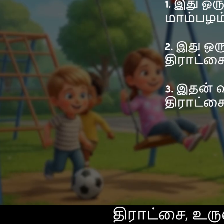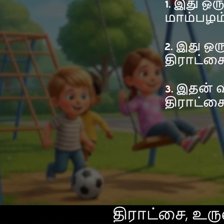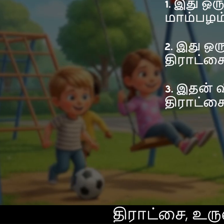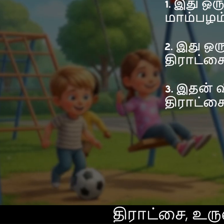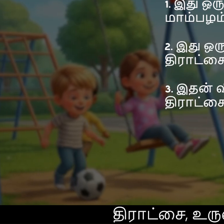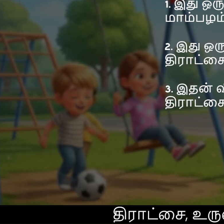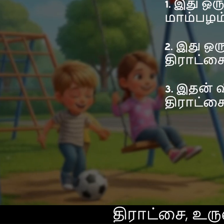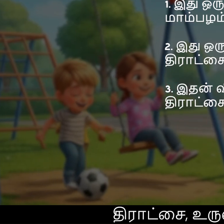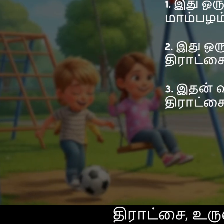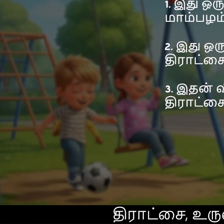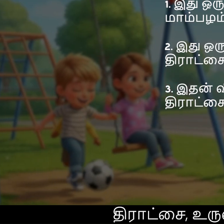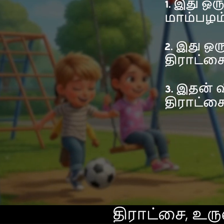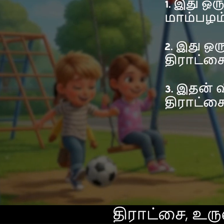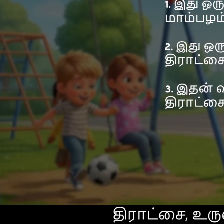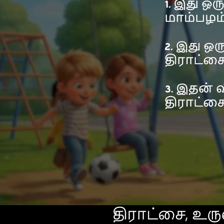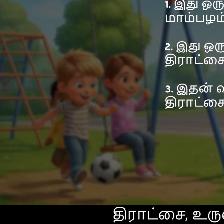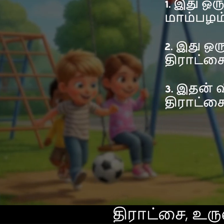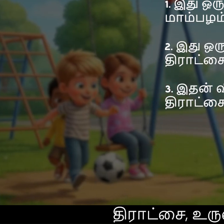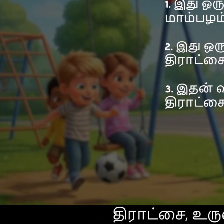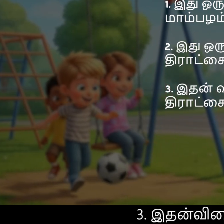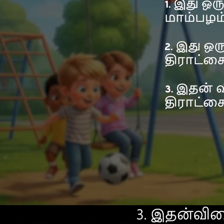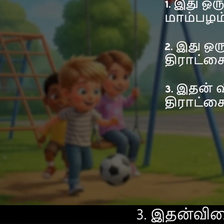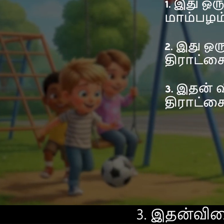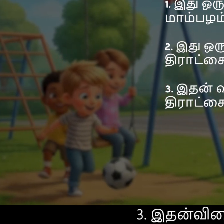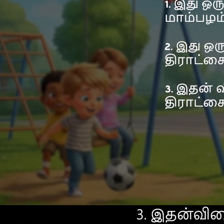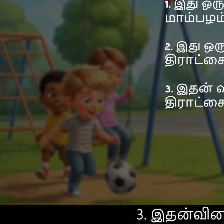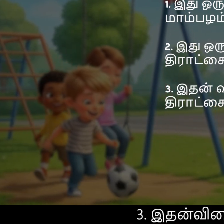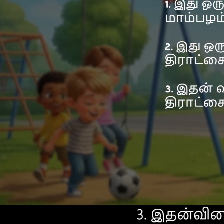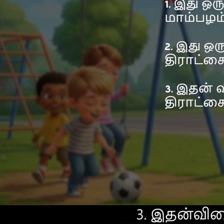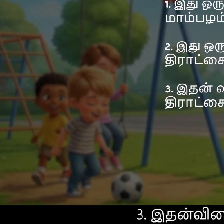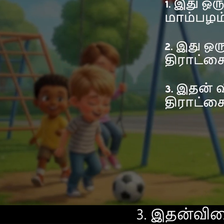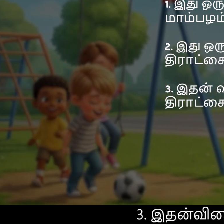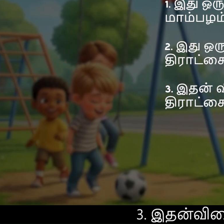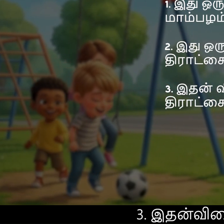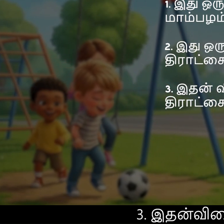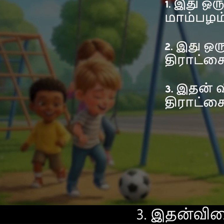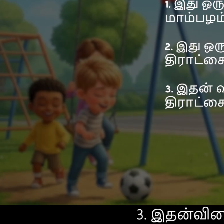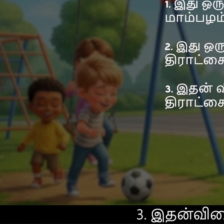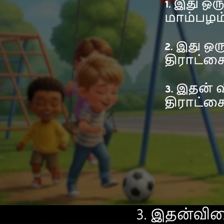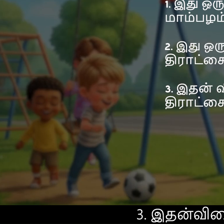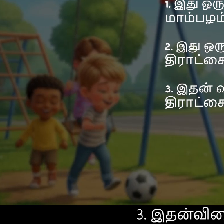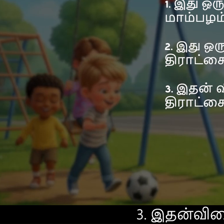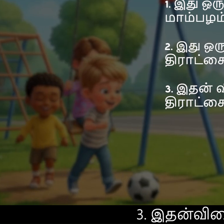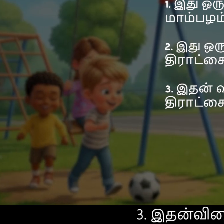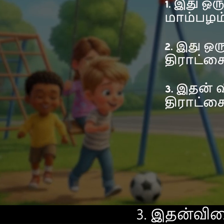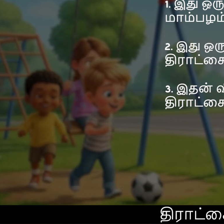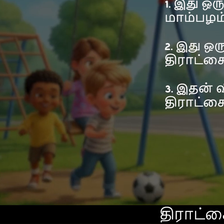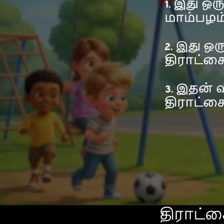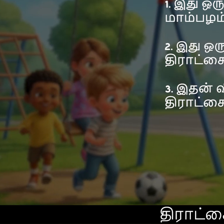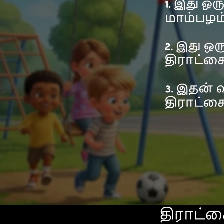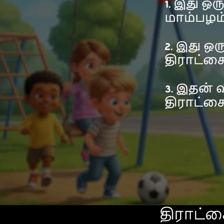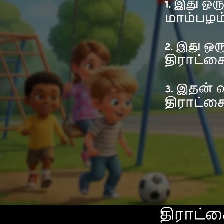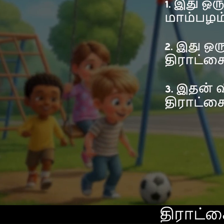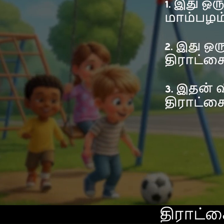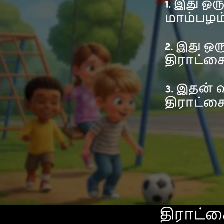உருளைக்கிழங்கு, இ முள்ளங்கி. கேள்வி 3. இதன் விதைகளை உண்கிறோம்.